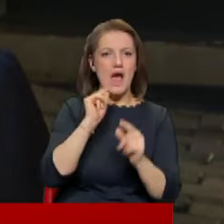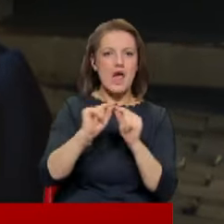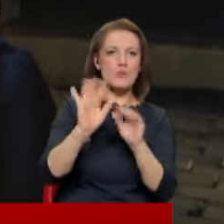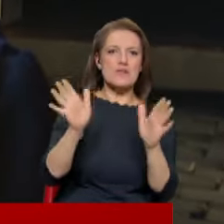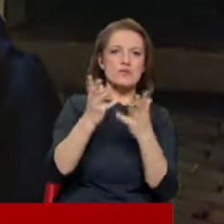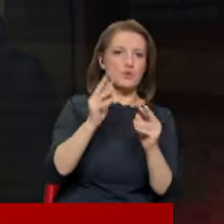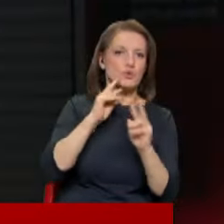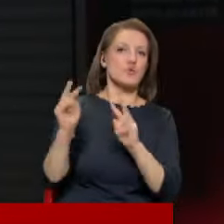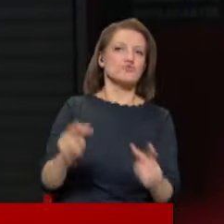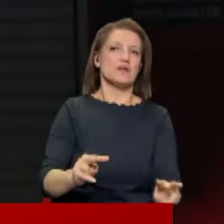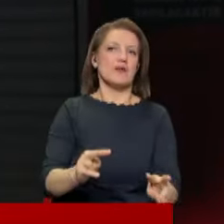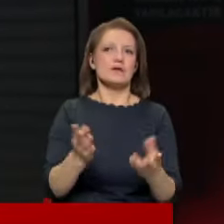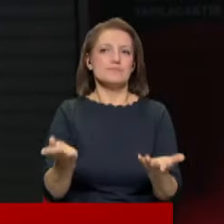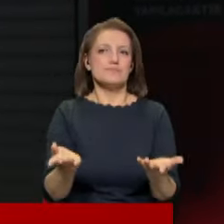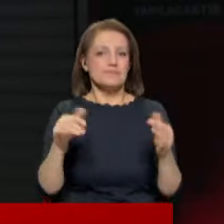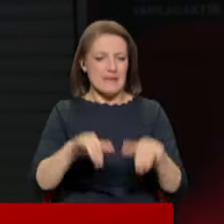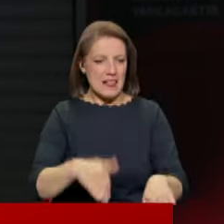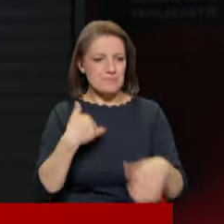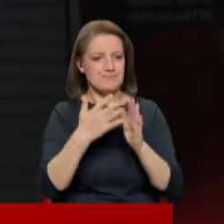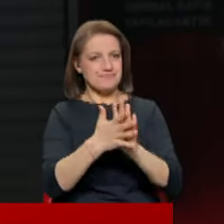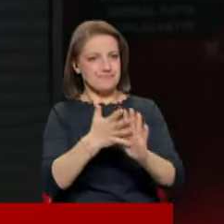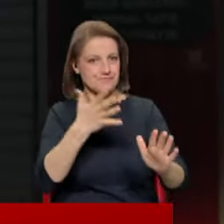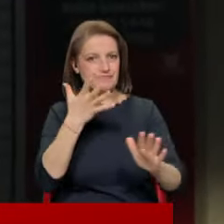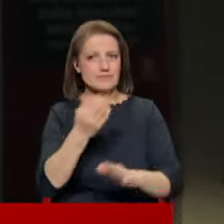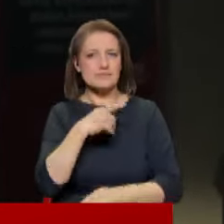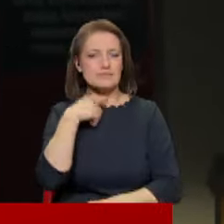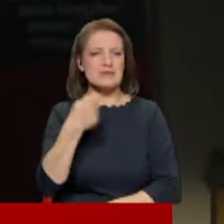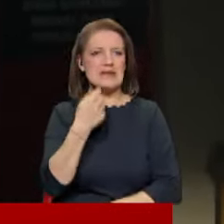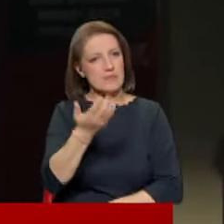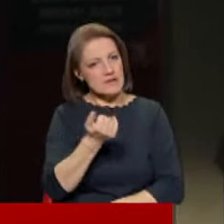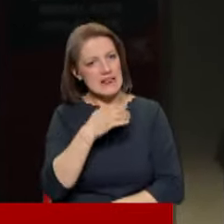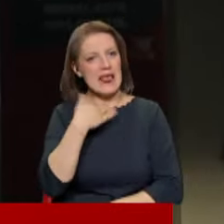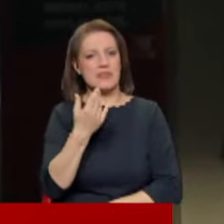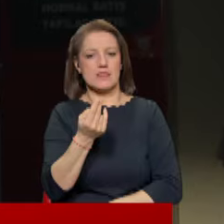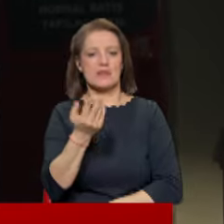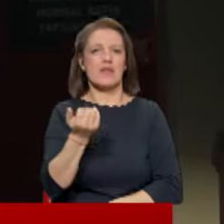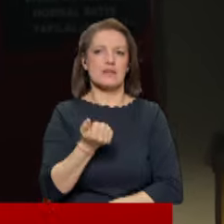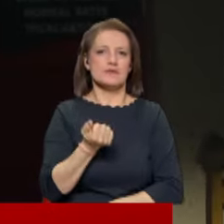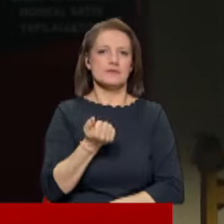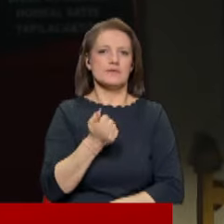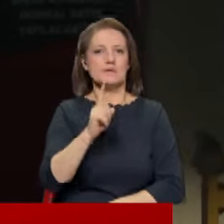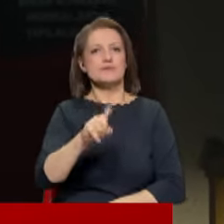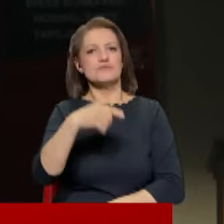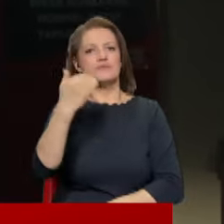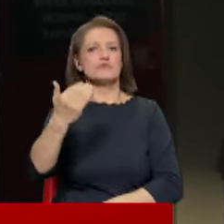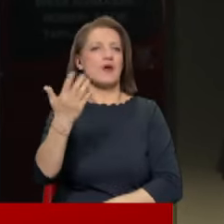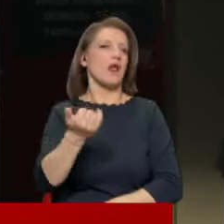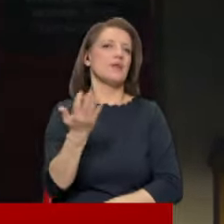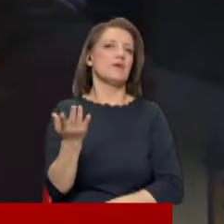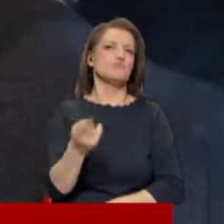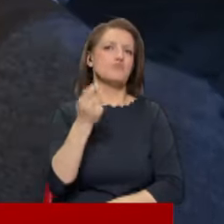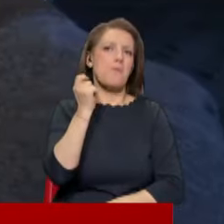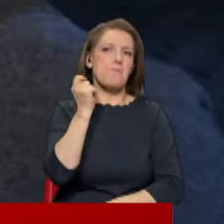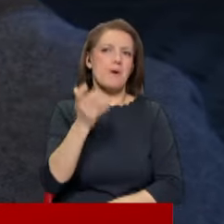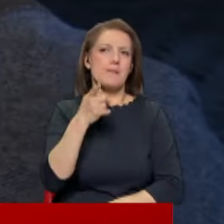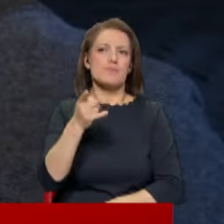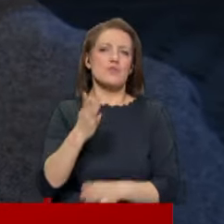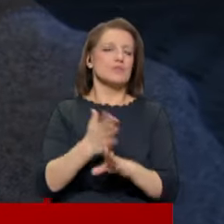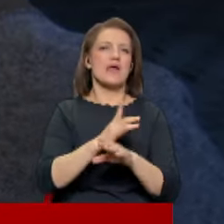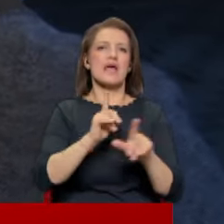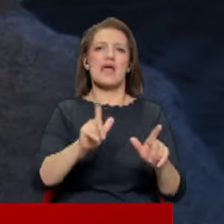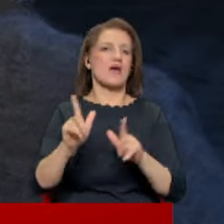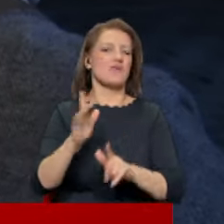olduğunu zaten görecekler. Gelip kuyruğa girersen kıymanı alırsın, etini alırsın. O bir dışarıda alamazsın, çok pahalı. Bunlara niye